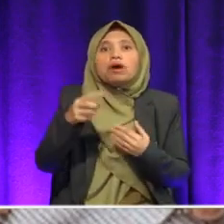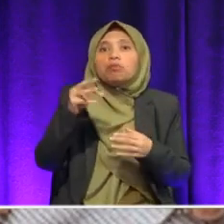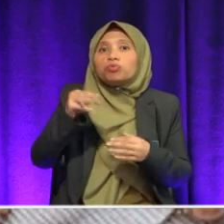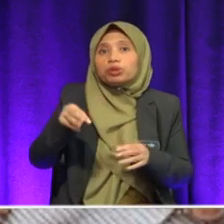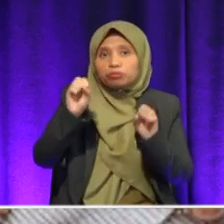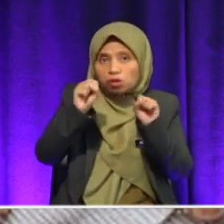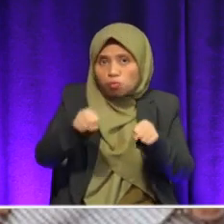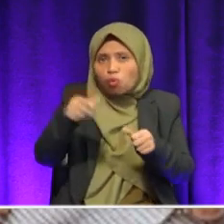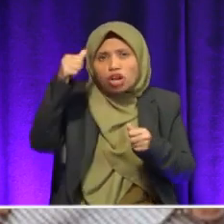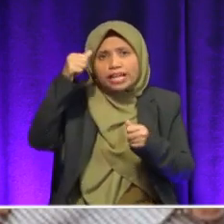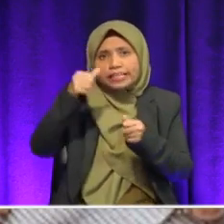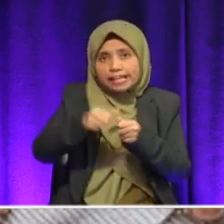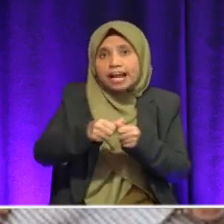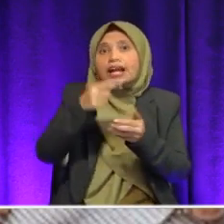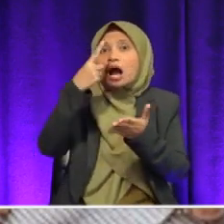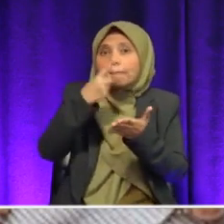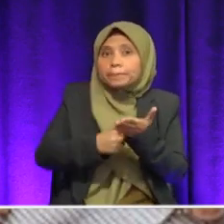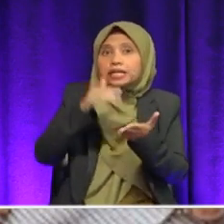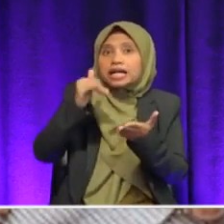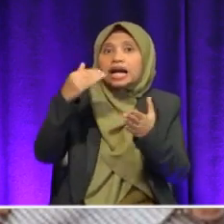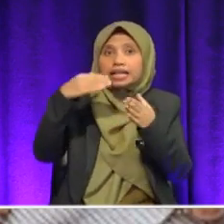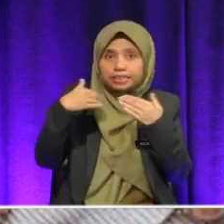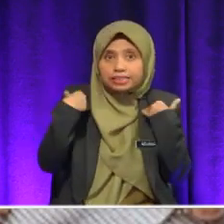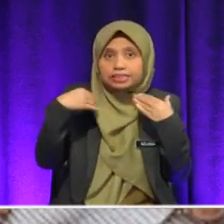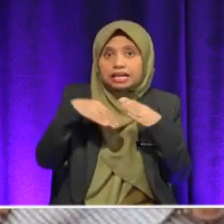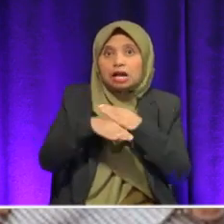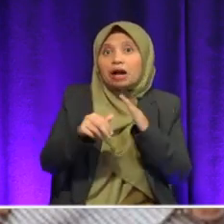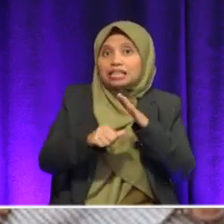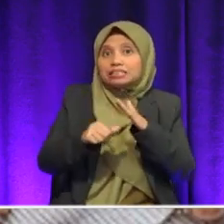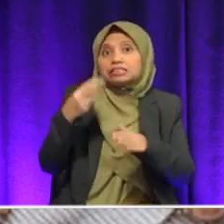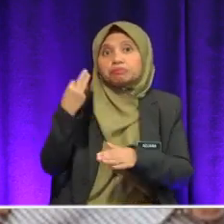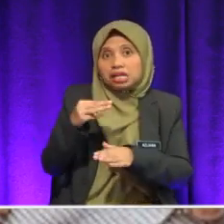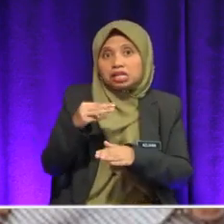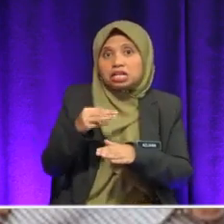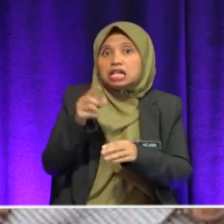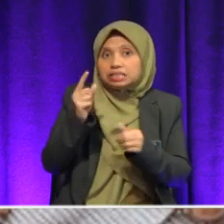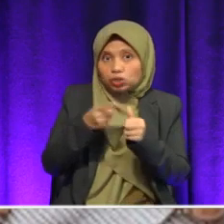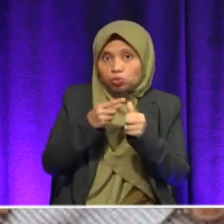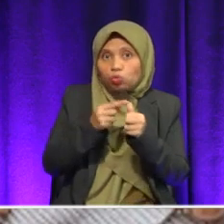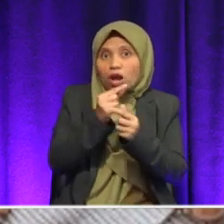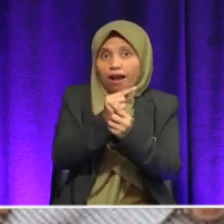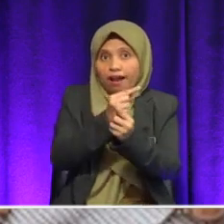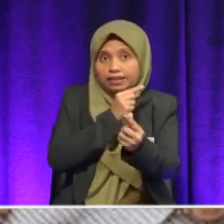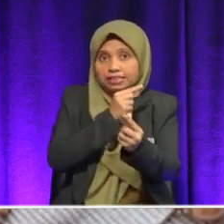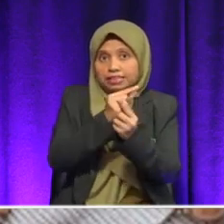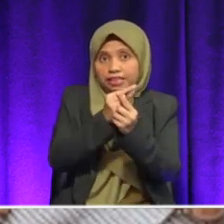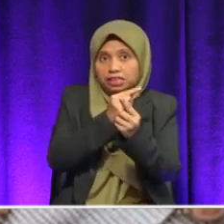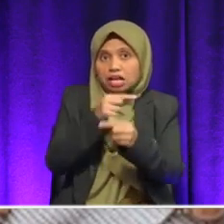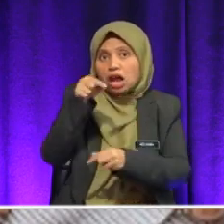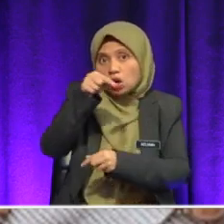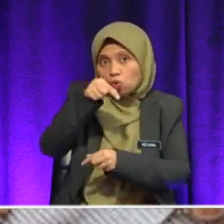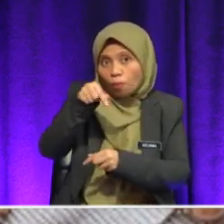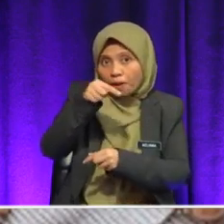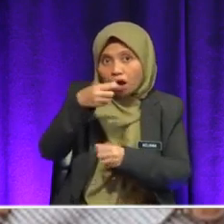ingat Bali apa yang terkandung dalam yang pertama adalah garis sign kedua adalah ruang kemudian